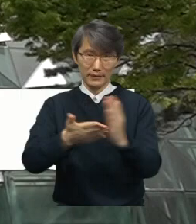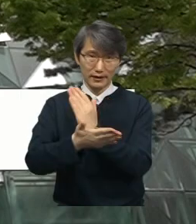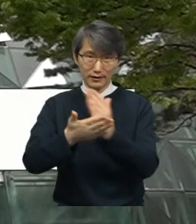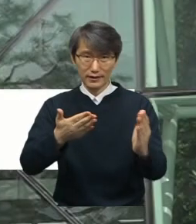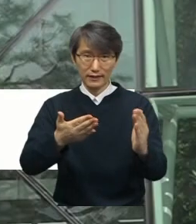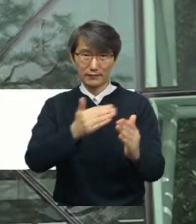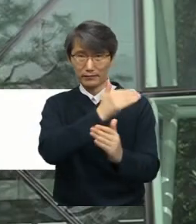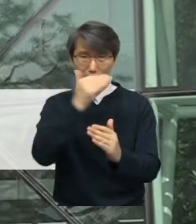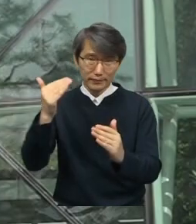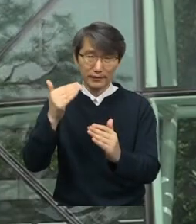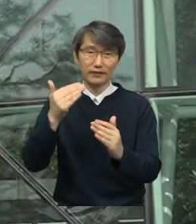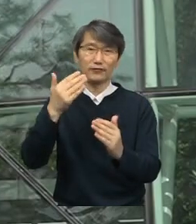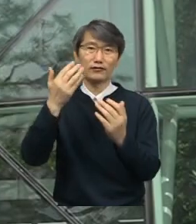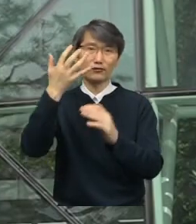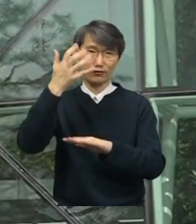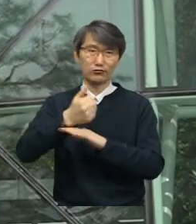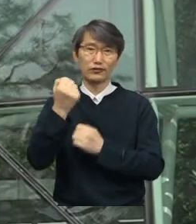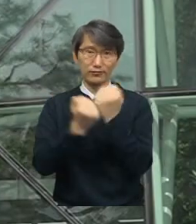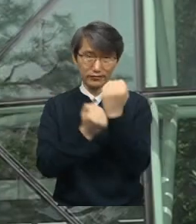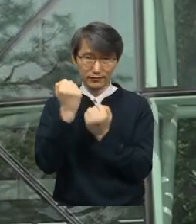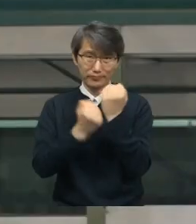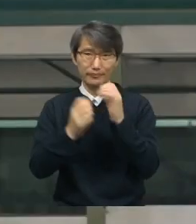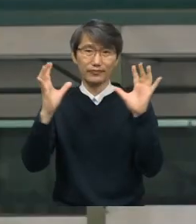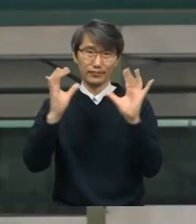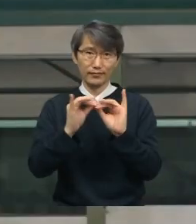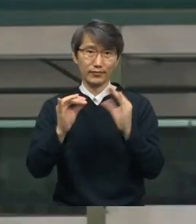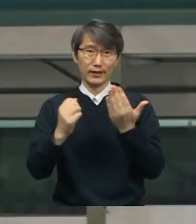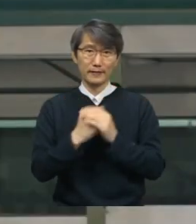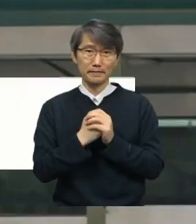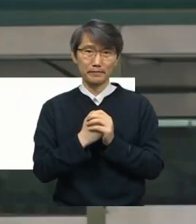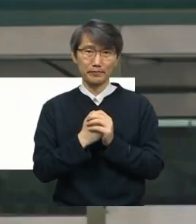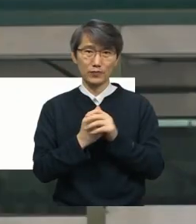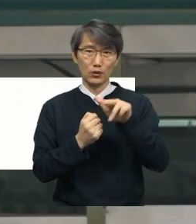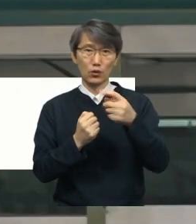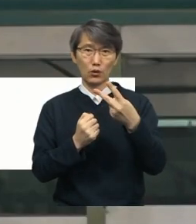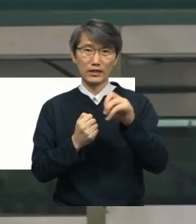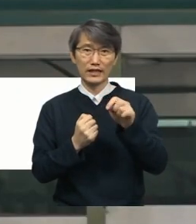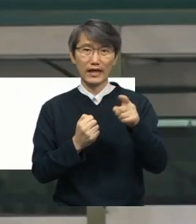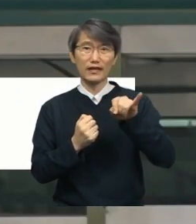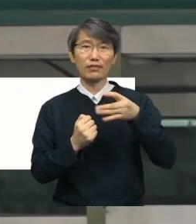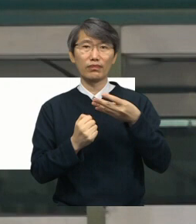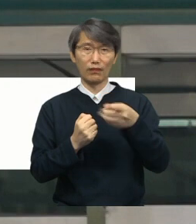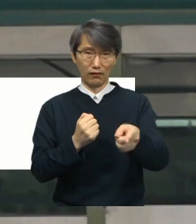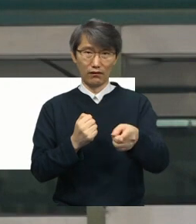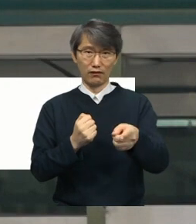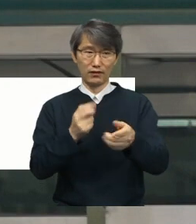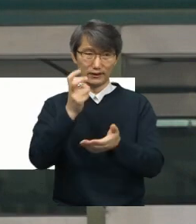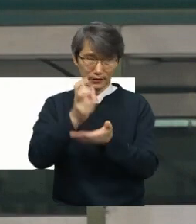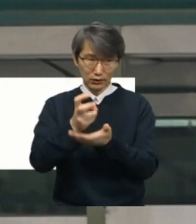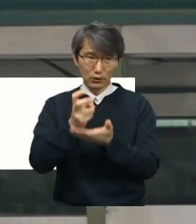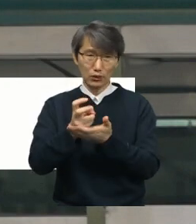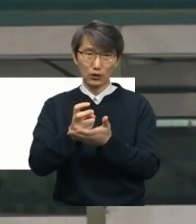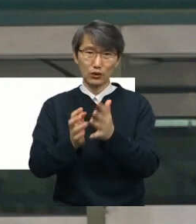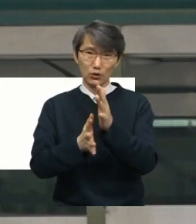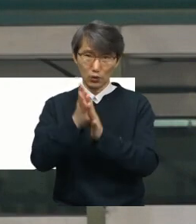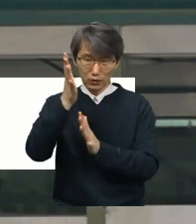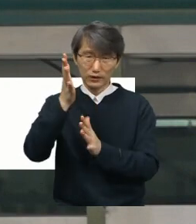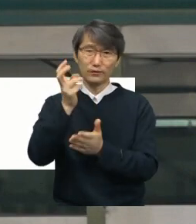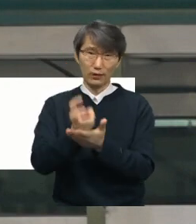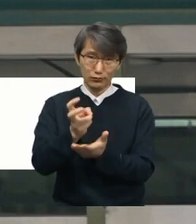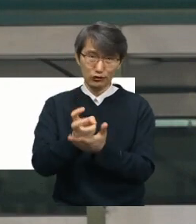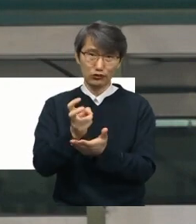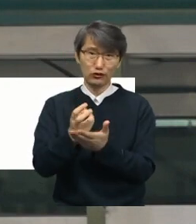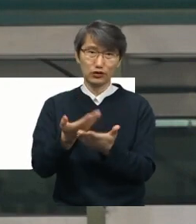판단하고 설명해 결국 협상을 타결시켰습니다. 코디네이터 제도는 저희가 도시행정 분야나 아니면 뭐 법률,